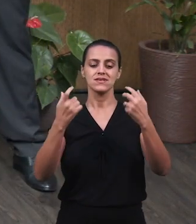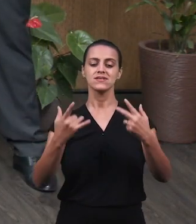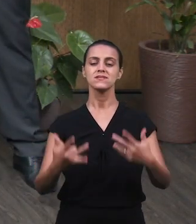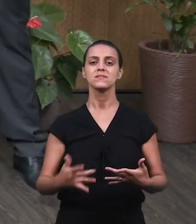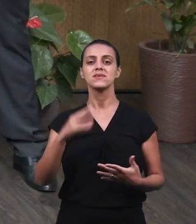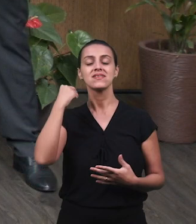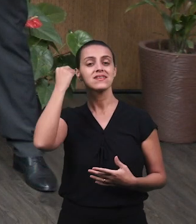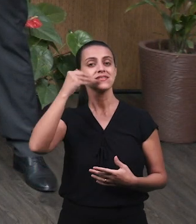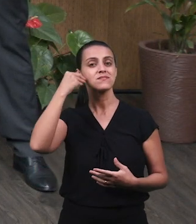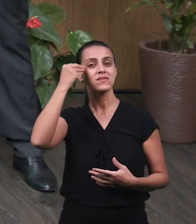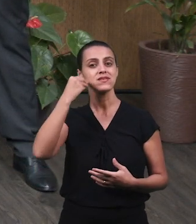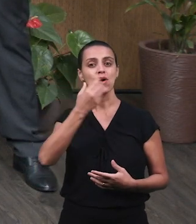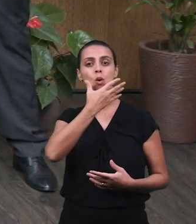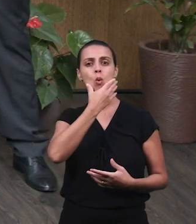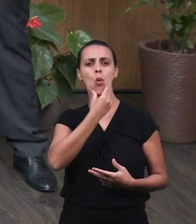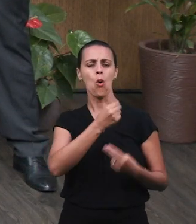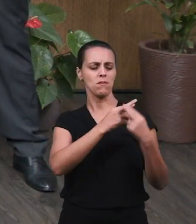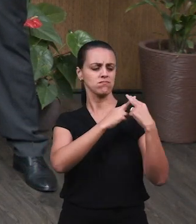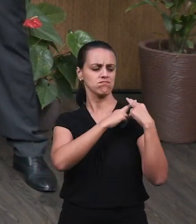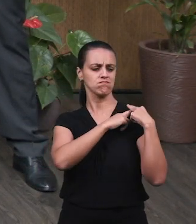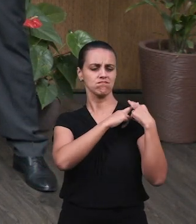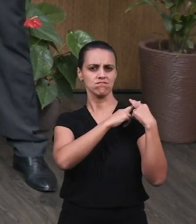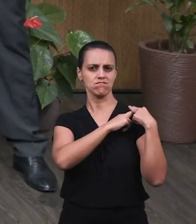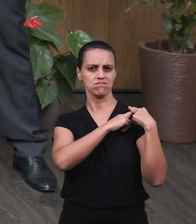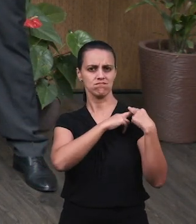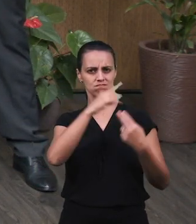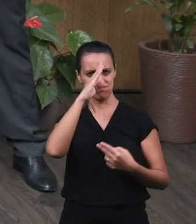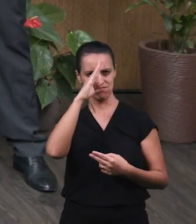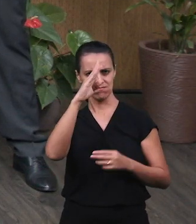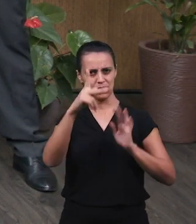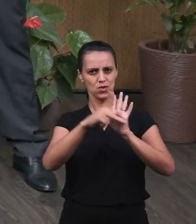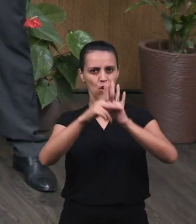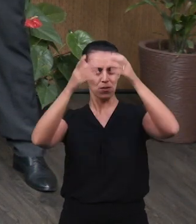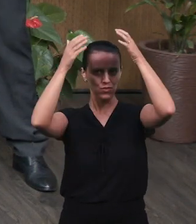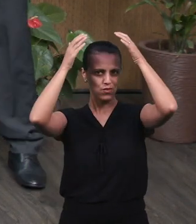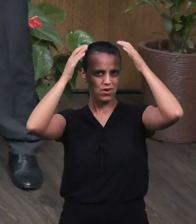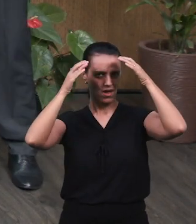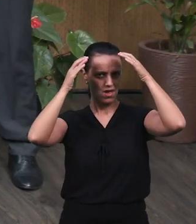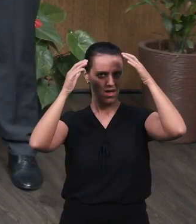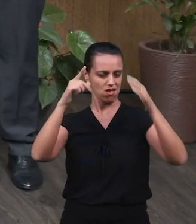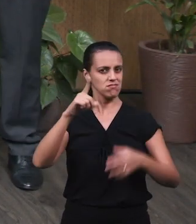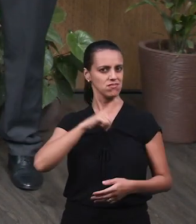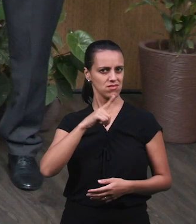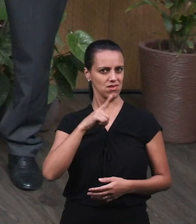officier du roi a eue avec le Seigneur Jésus. Cet homme habitait